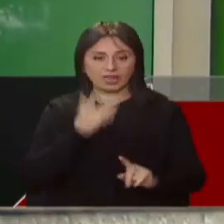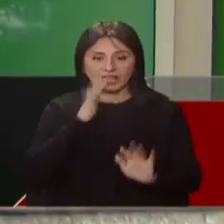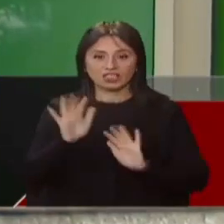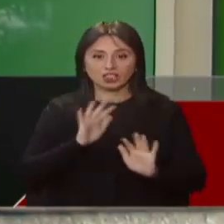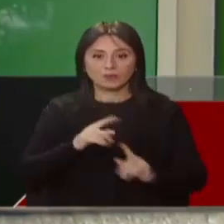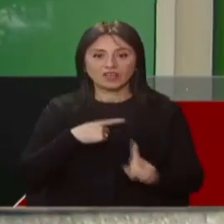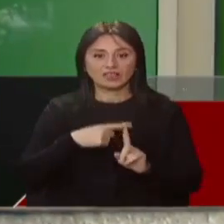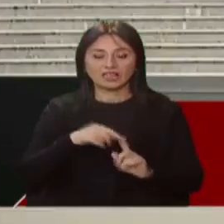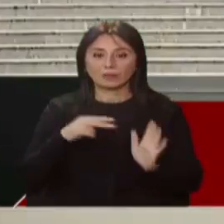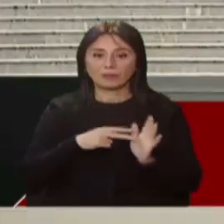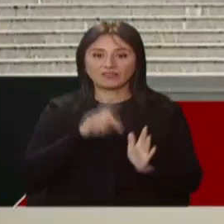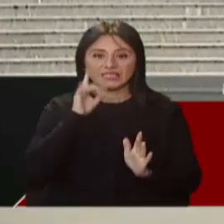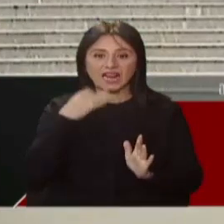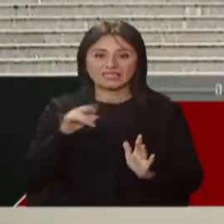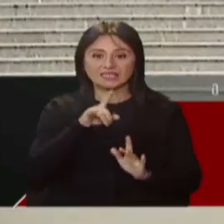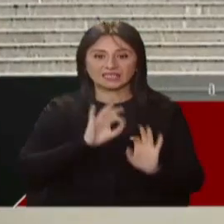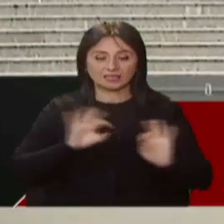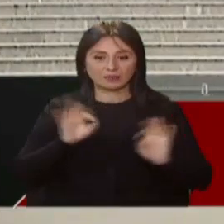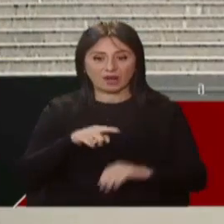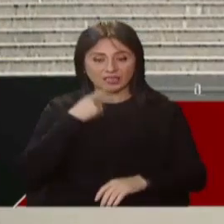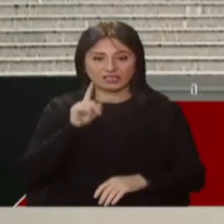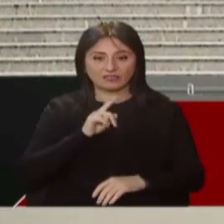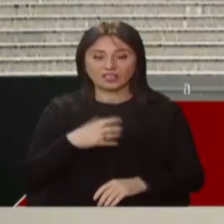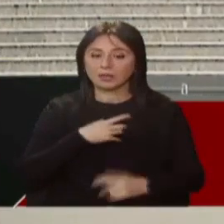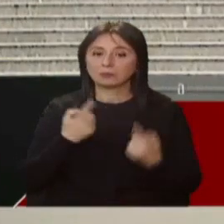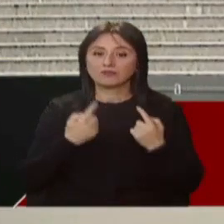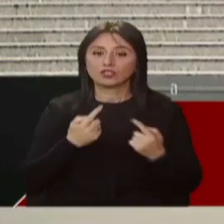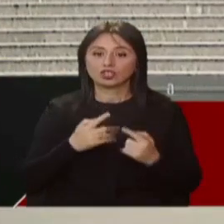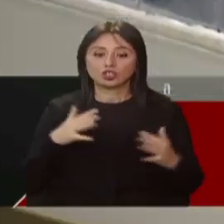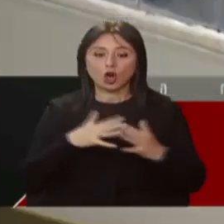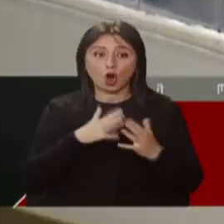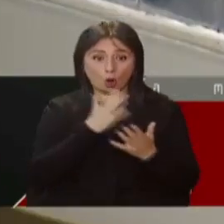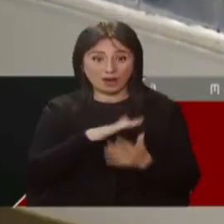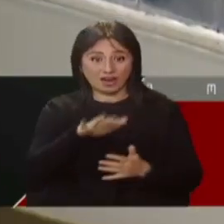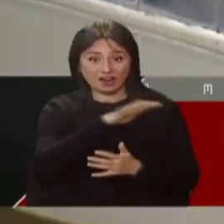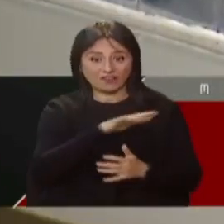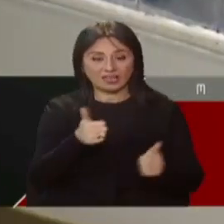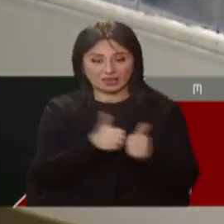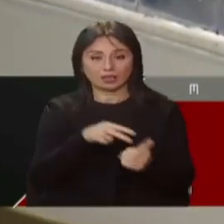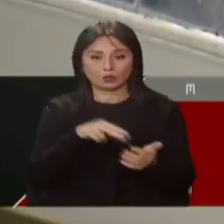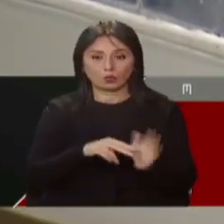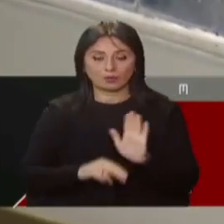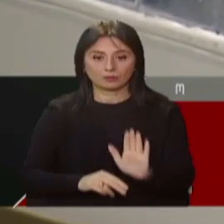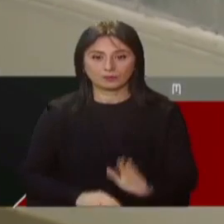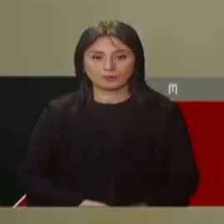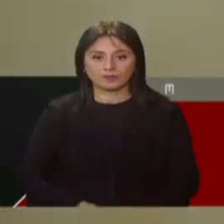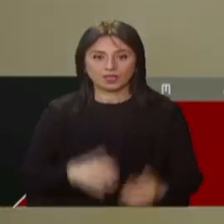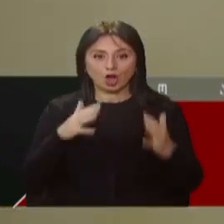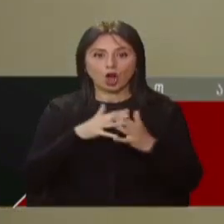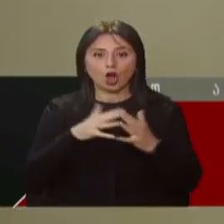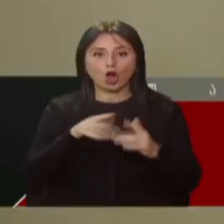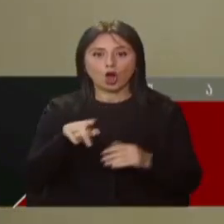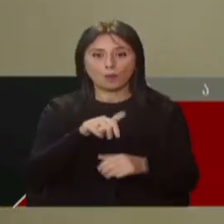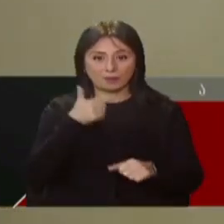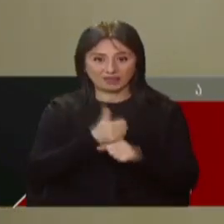მოძრაობაში კი დადებითად აფასებენ ზელენსკის გამოხმაურებას და აცხადებენ, რომ მნიშვნელოვანია ომში მყოფი ქვეყნისგან თანათქომა. Omșii copii care nu